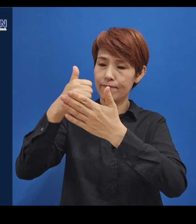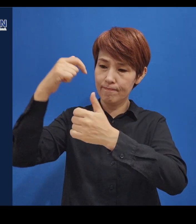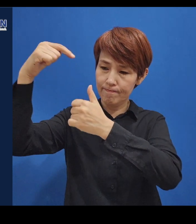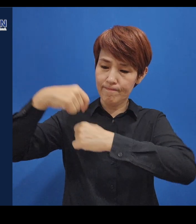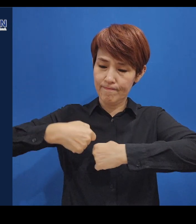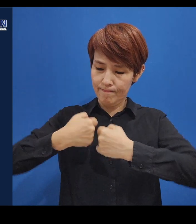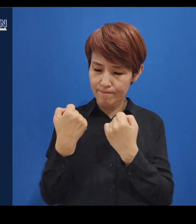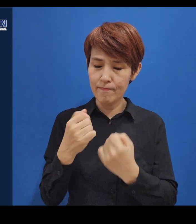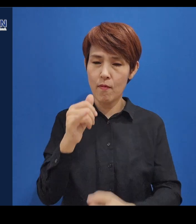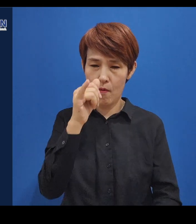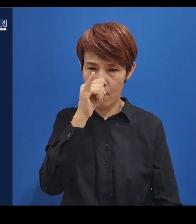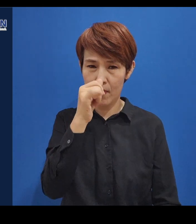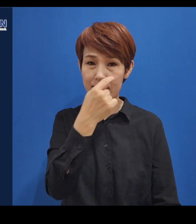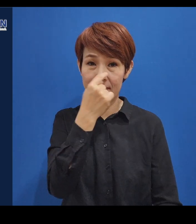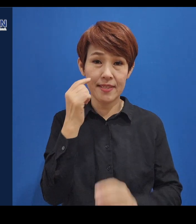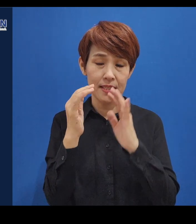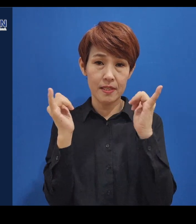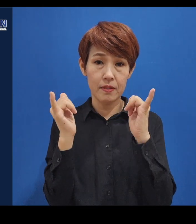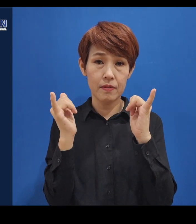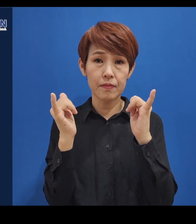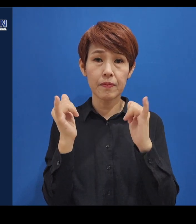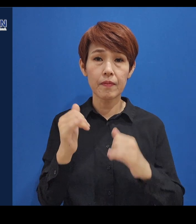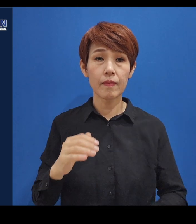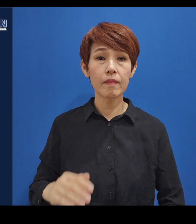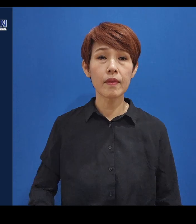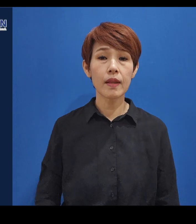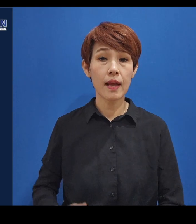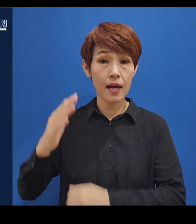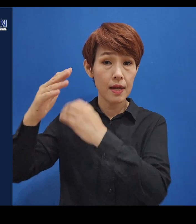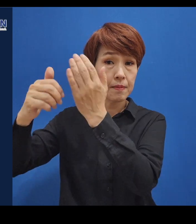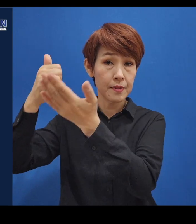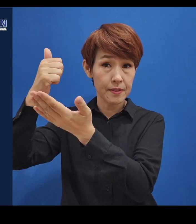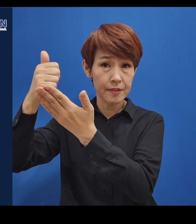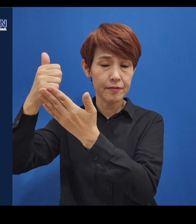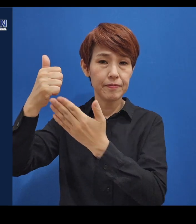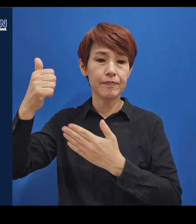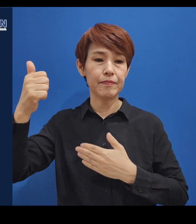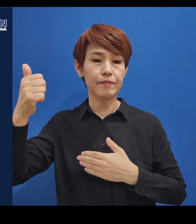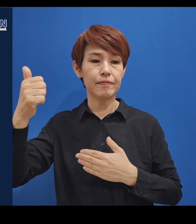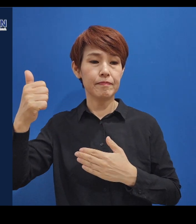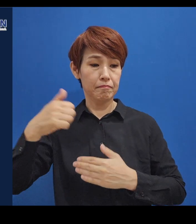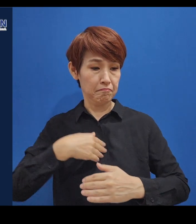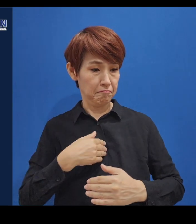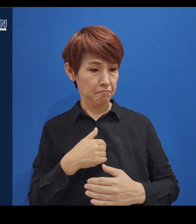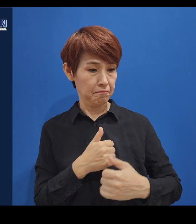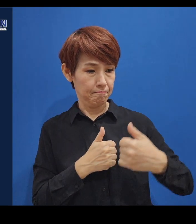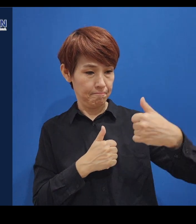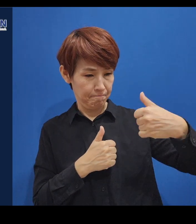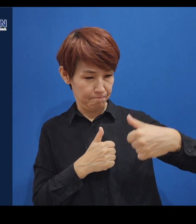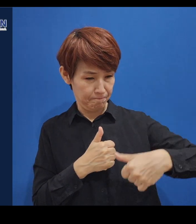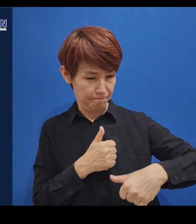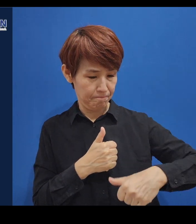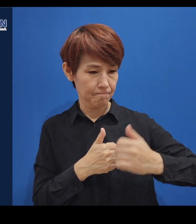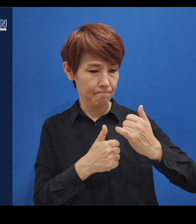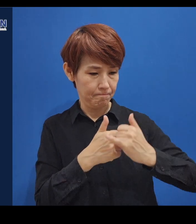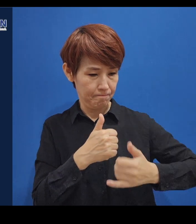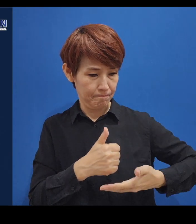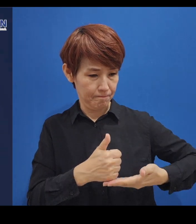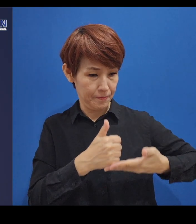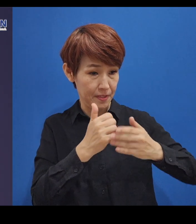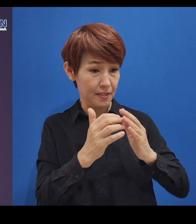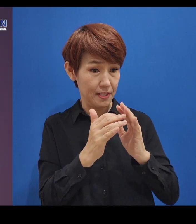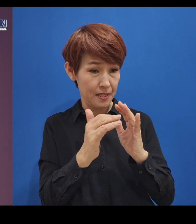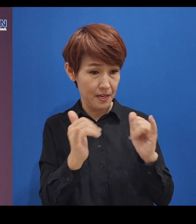다음이 충격적이에요. 하나님이 자기에게 순종하는 사람들에게 주신 성령도 그러하니라.